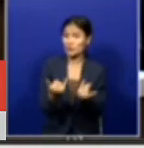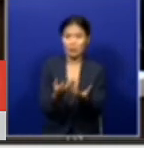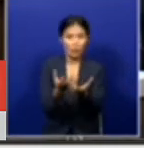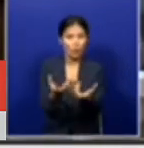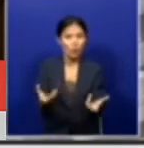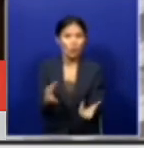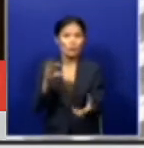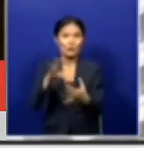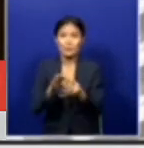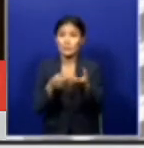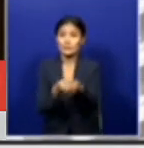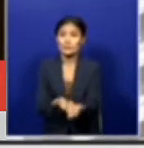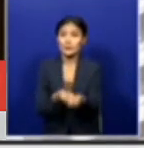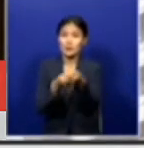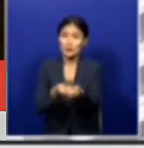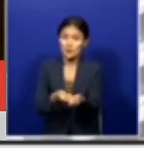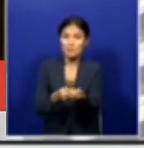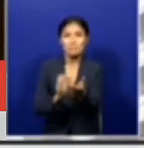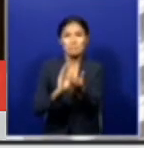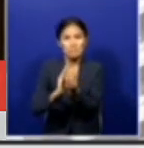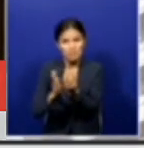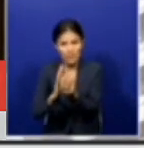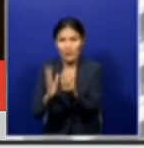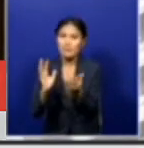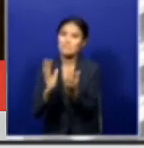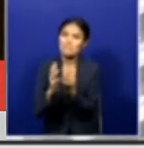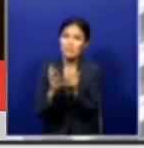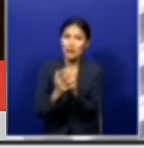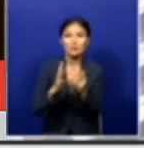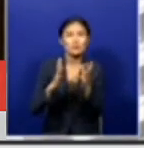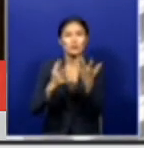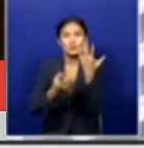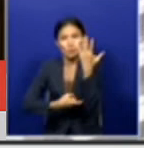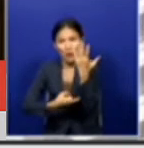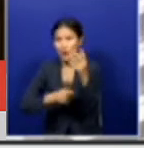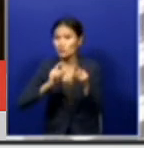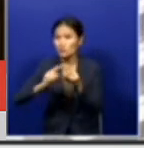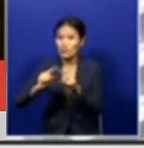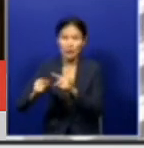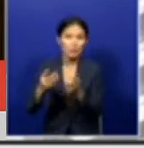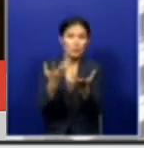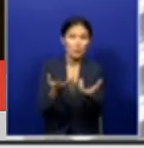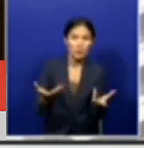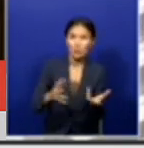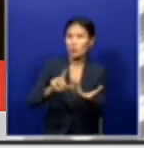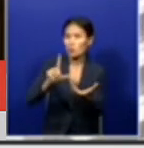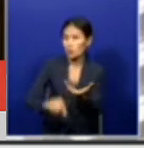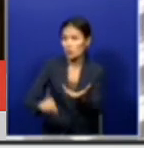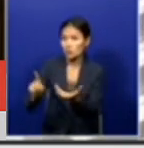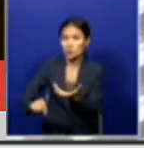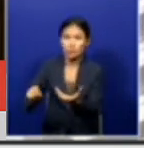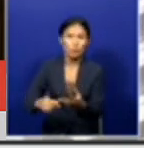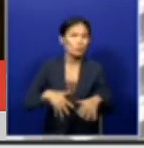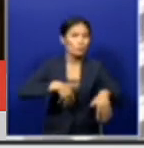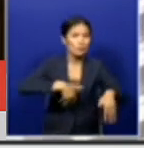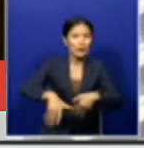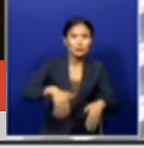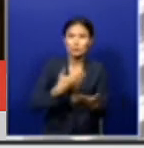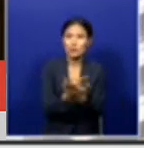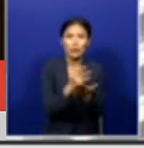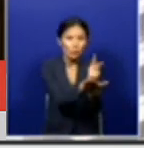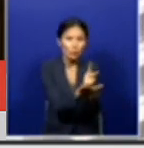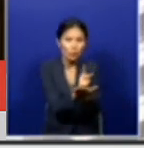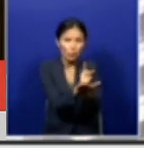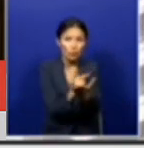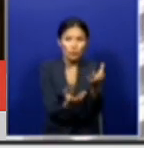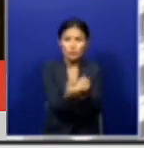ทุกตัวจนเกษตรกรมีหนี้สินรกรุงรังผมจำได้ว่าในช่วงรณร